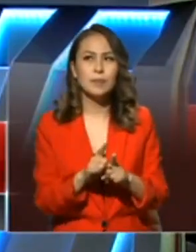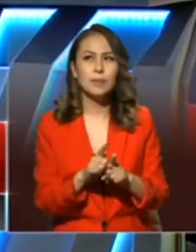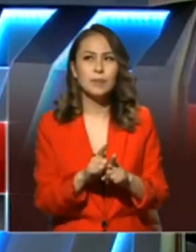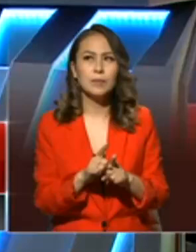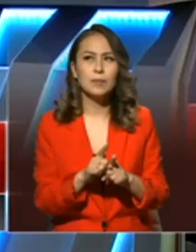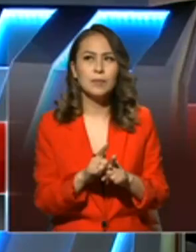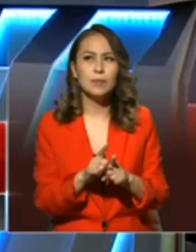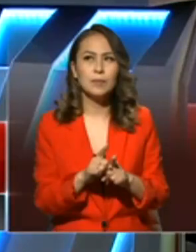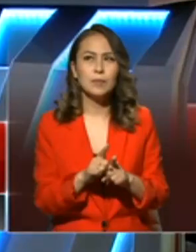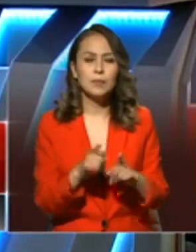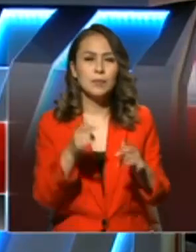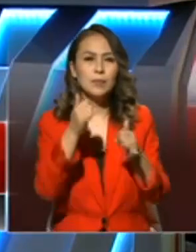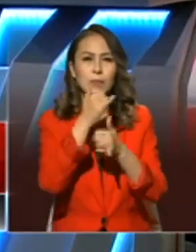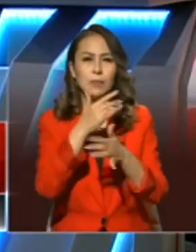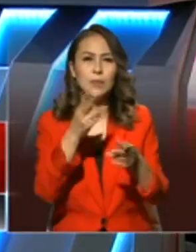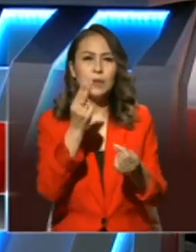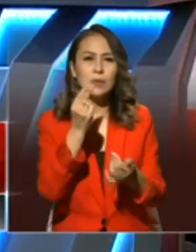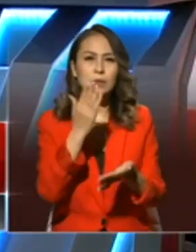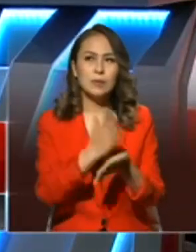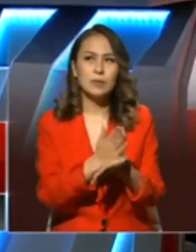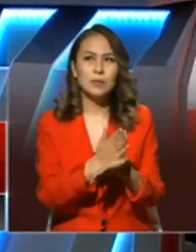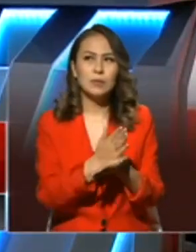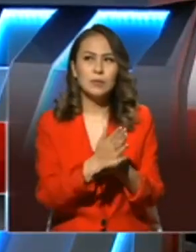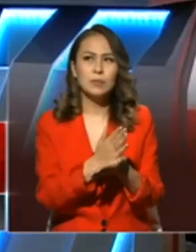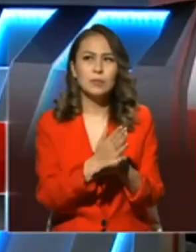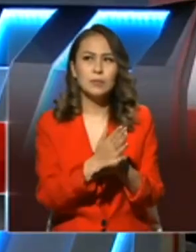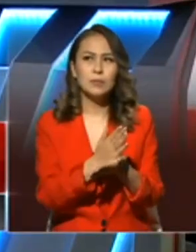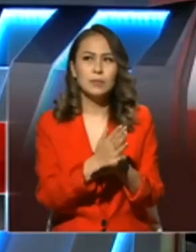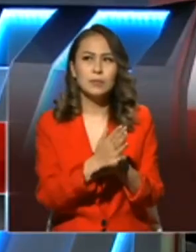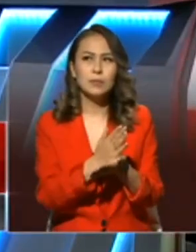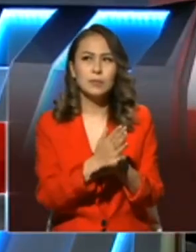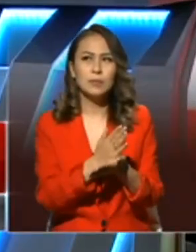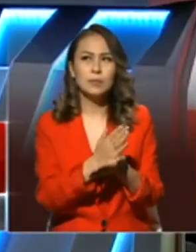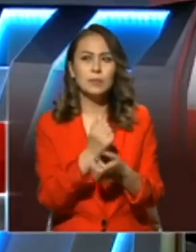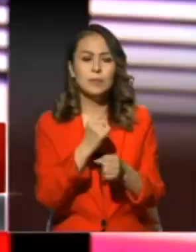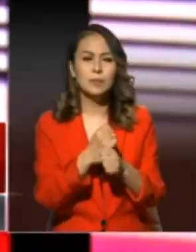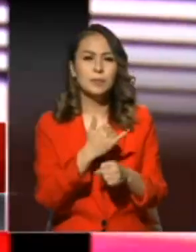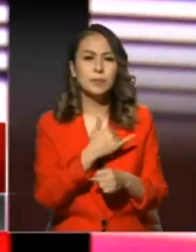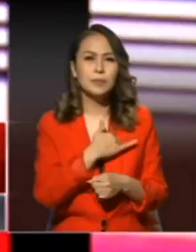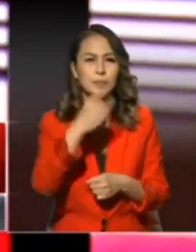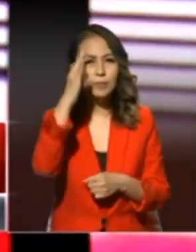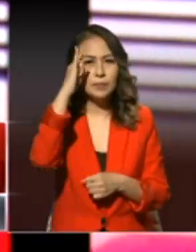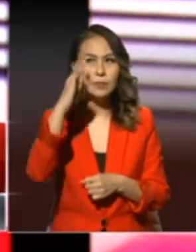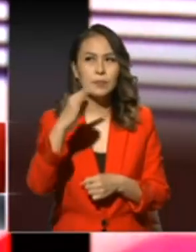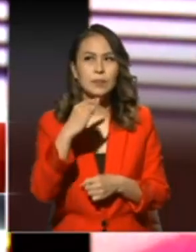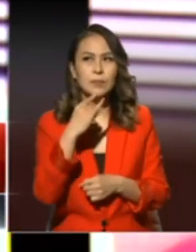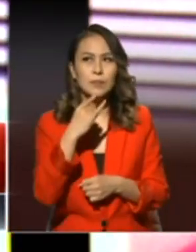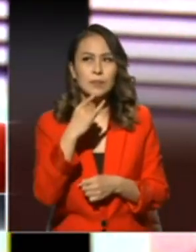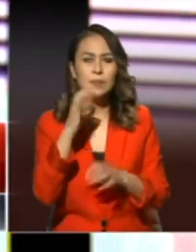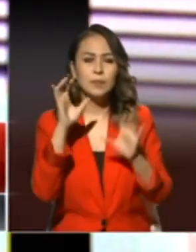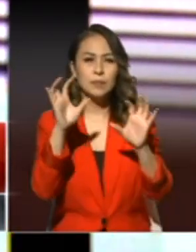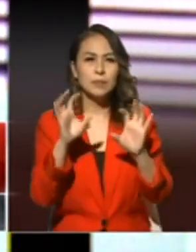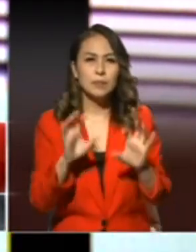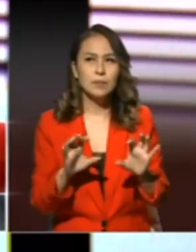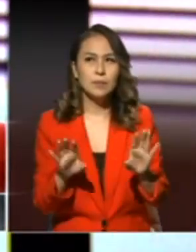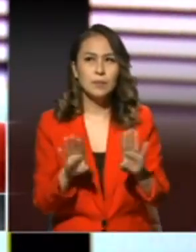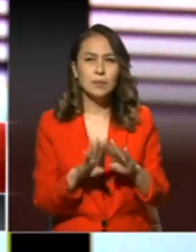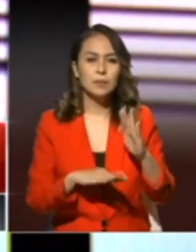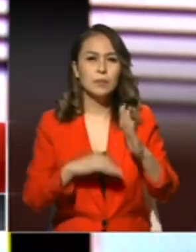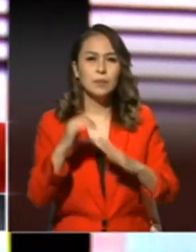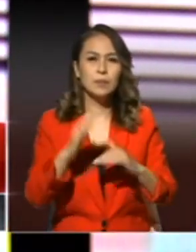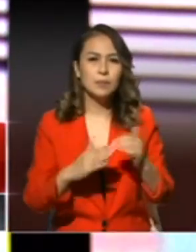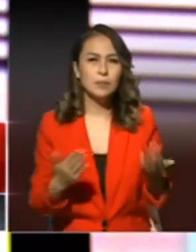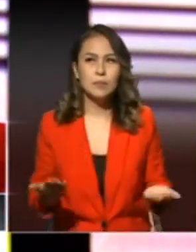оны істей алмады. Ақша болып тұрды ма, әйтеуір оны істей алмады. Яғни бізде Қазақстанда ол жоқ, заңды да, практикада